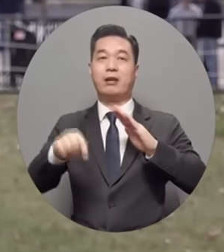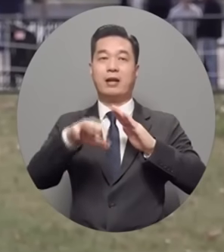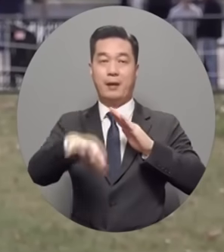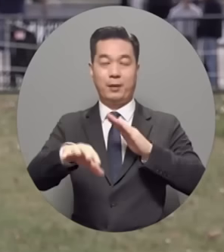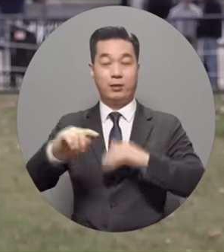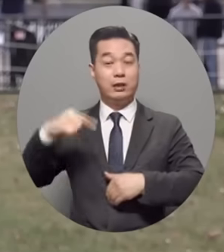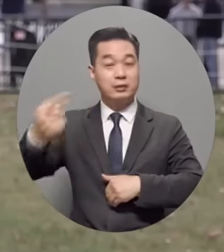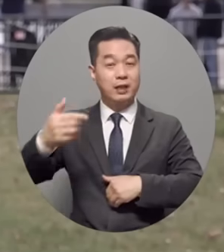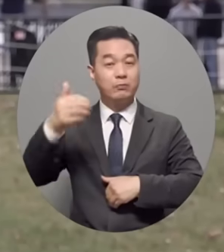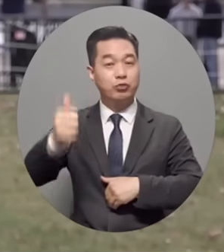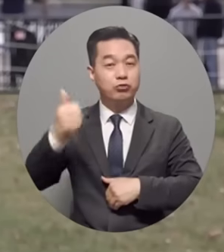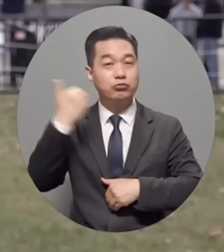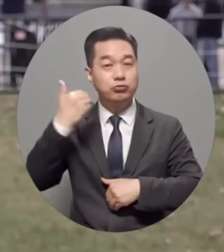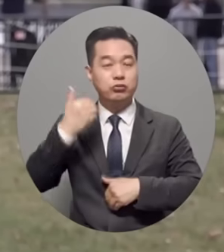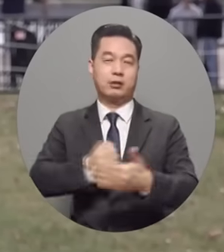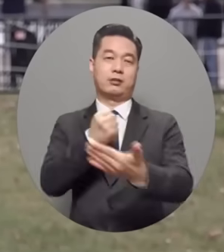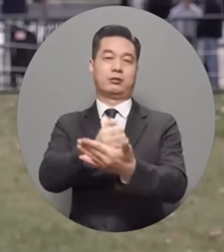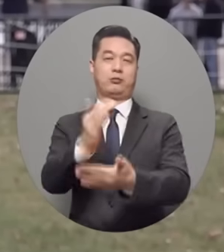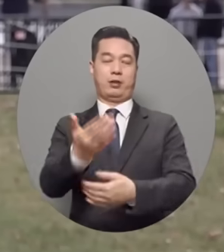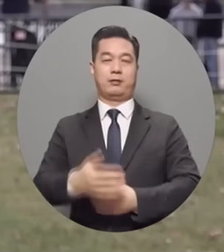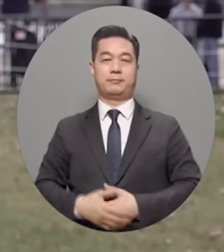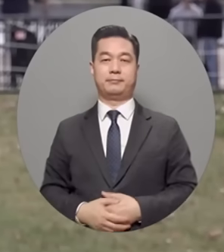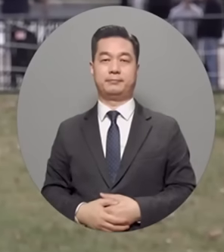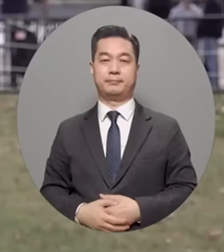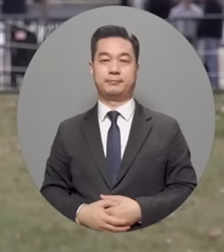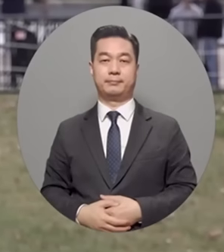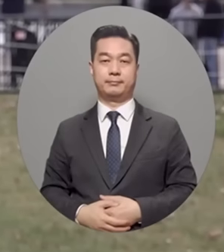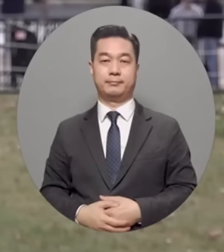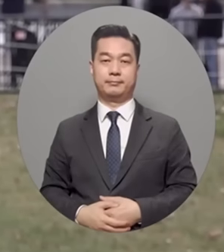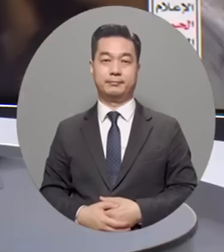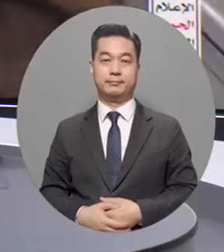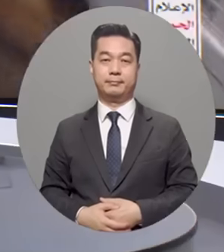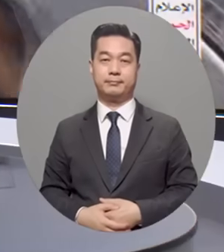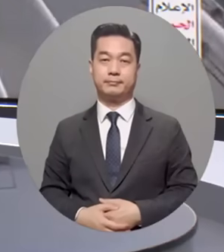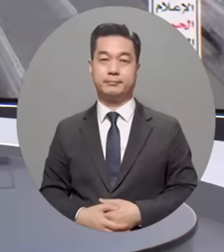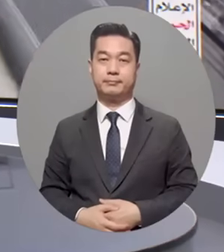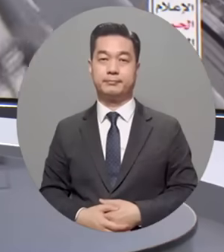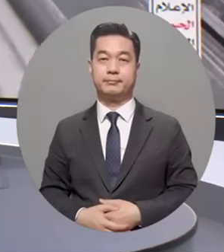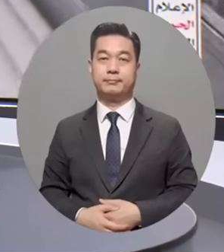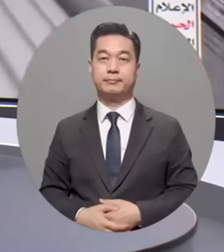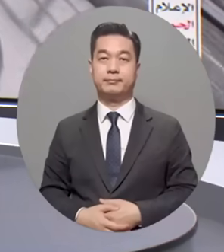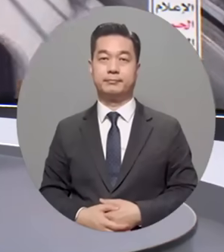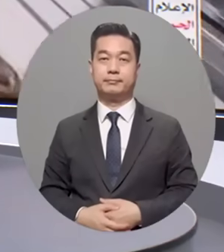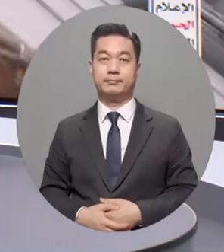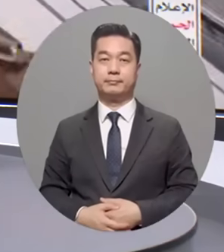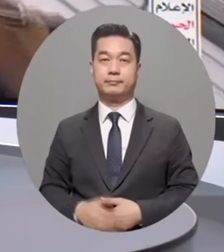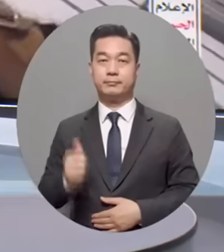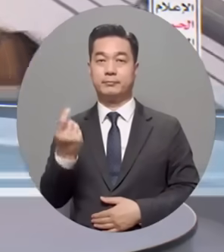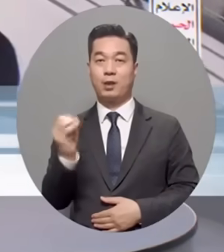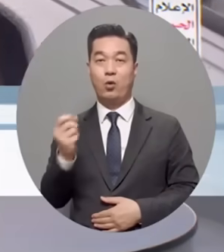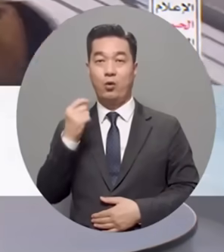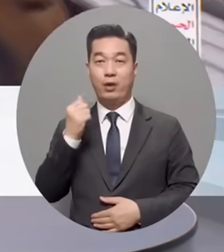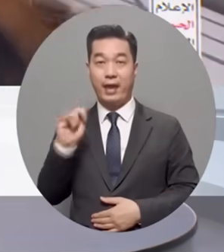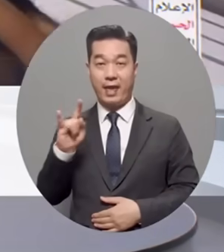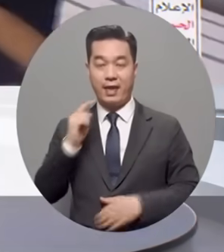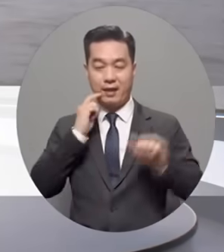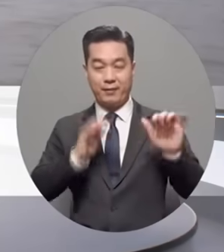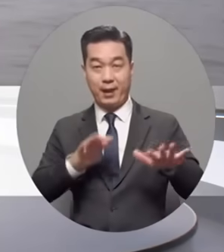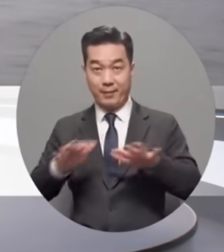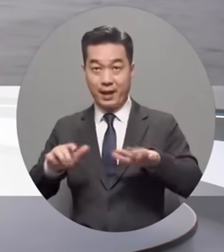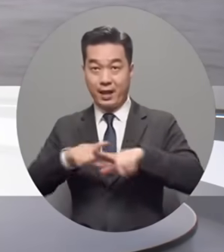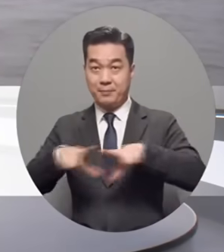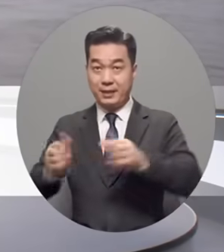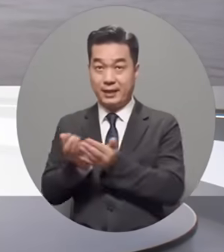주인이 결정됩니다. 워싱턴에서 MBC 뉴스 김수진입니다. 홍해에서 민간 선박에 대한 예멘 후티